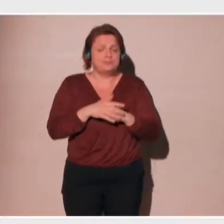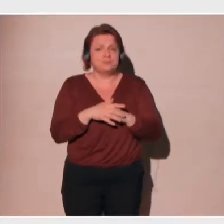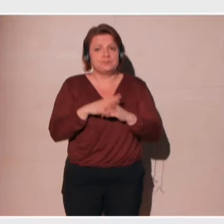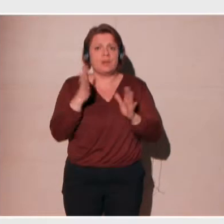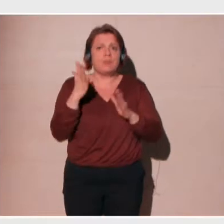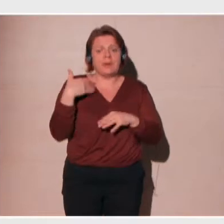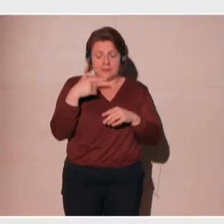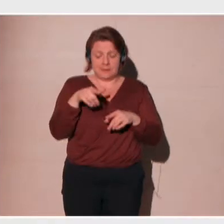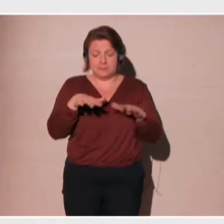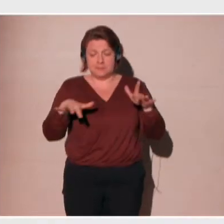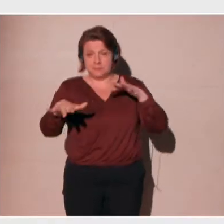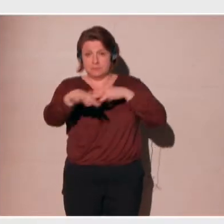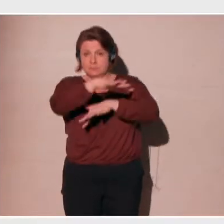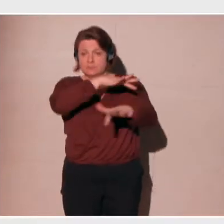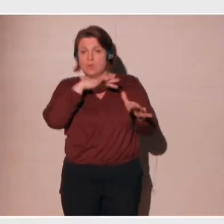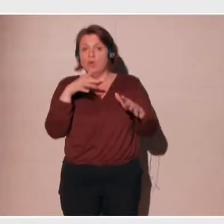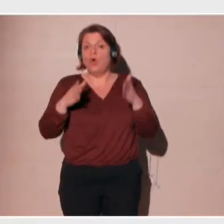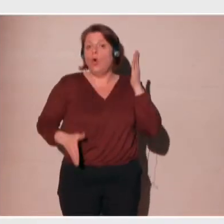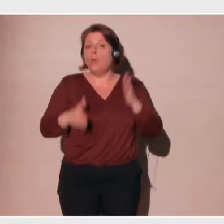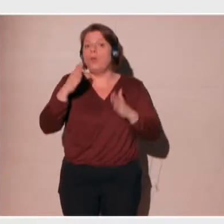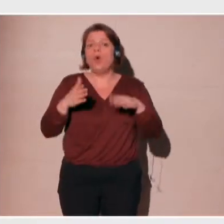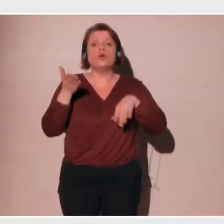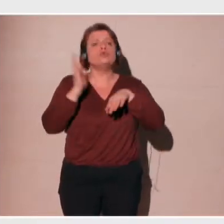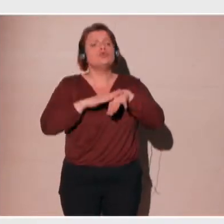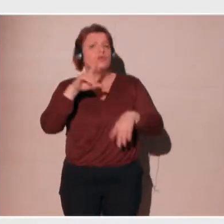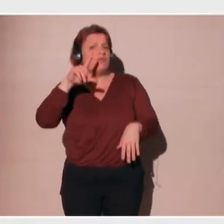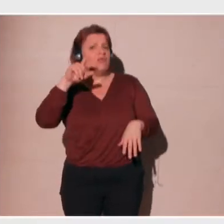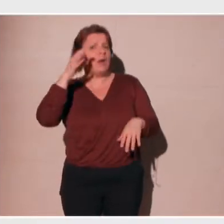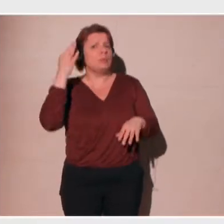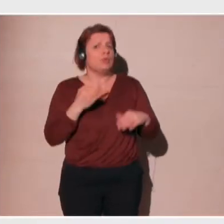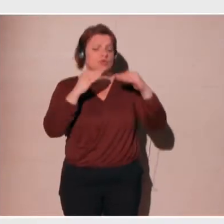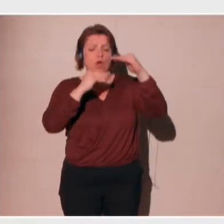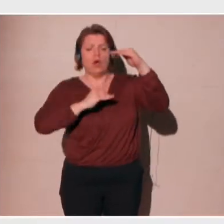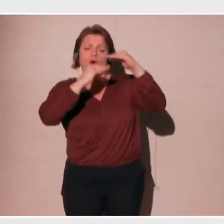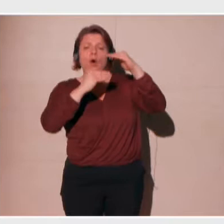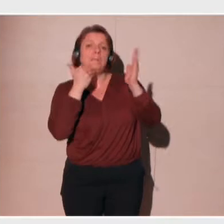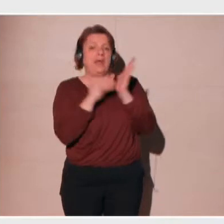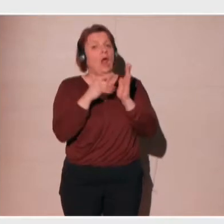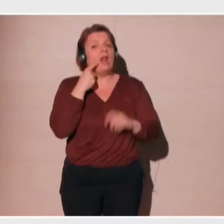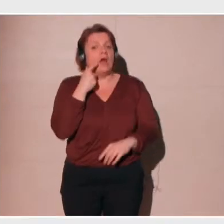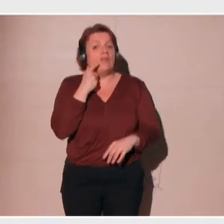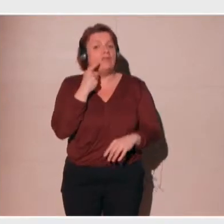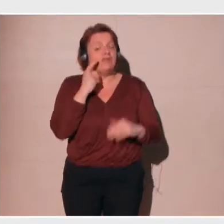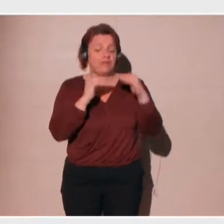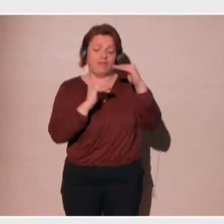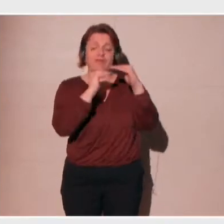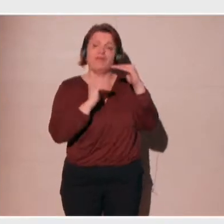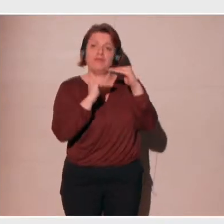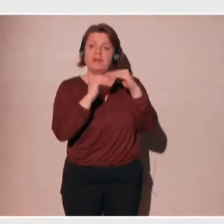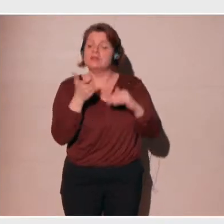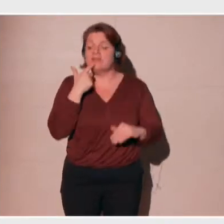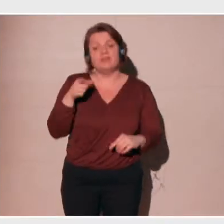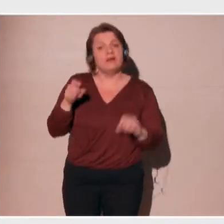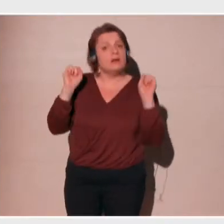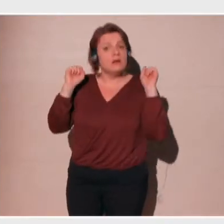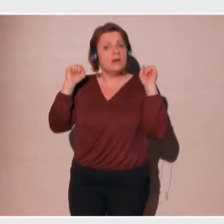Eh bien, voilà où se situe le robot Todai, dans les 20% des meilleurs élèves. Et il est donc capable de